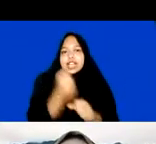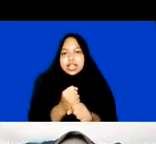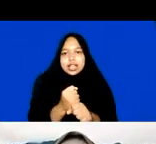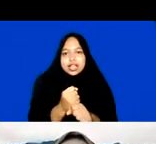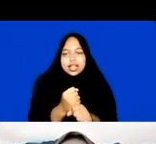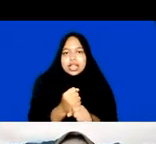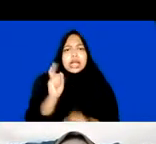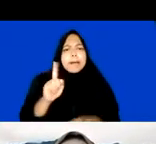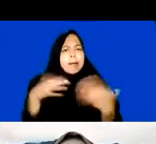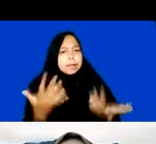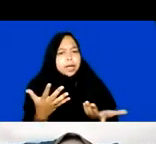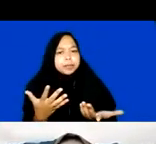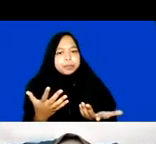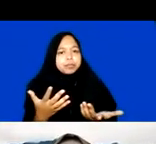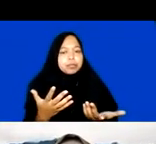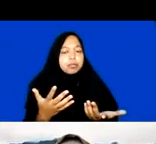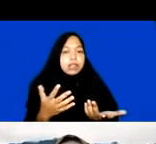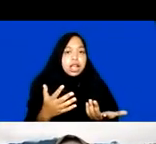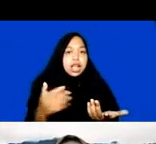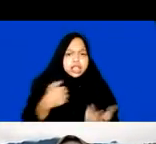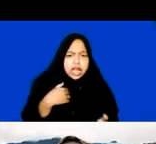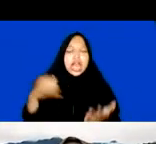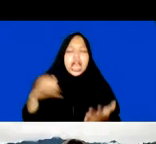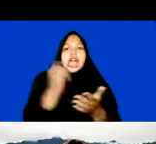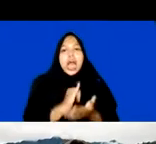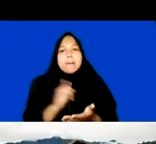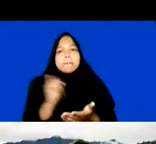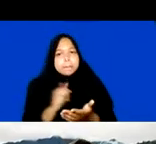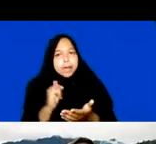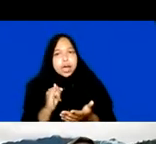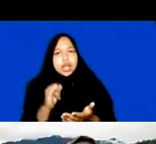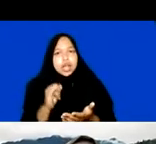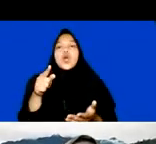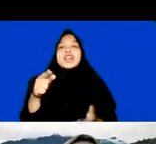lebih apa ya tahan lama gitu loh dan punya volume yang lebih